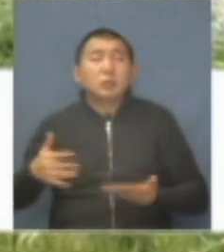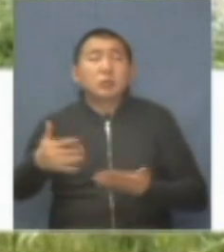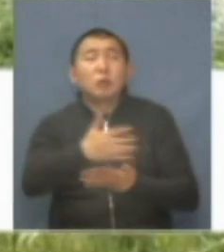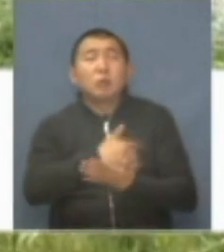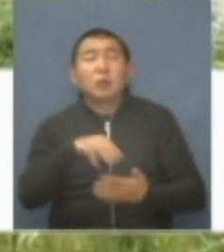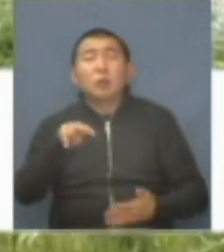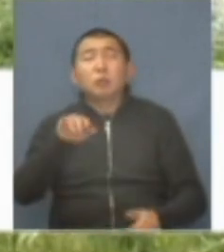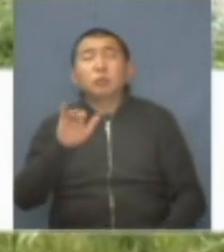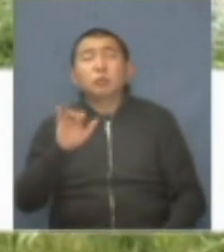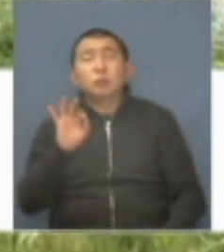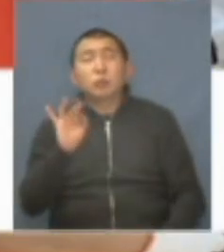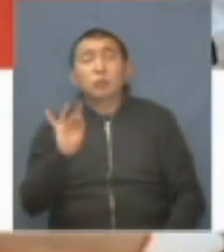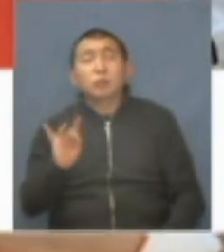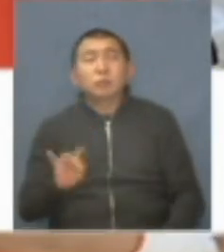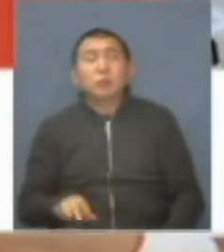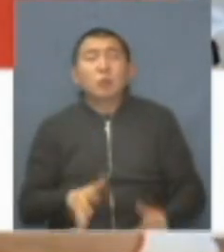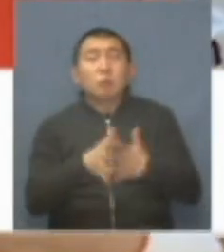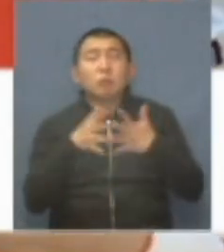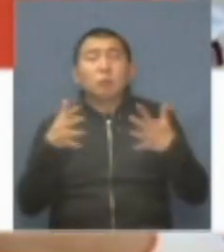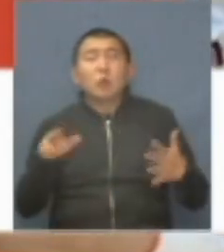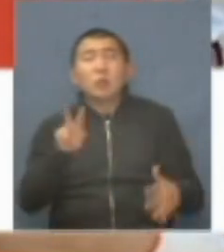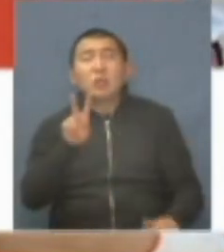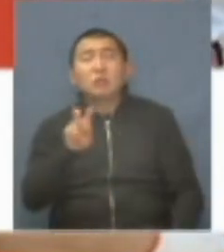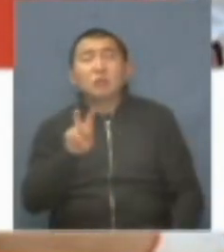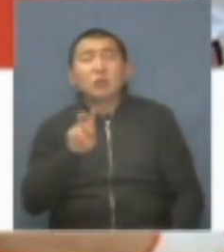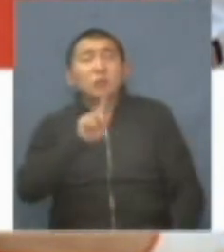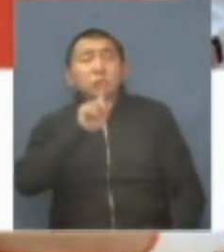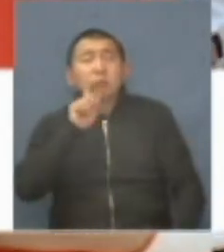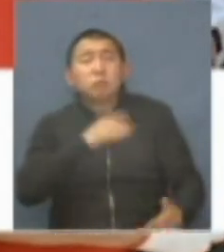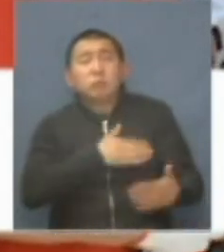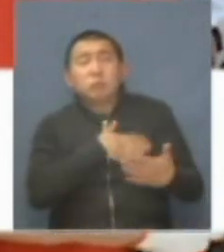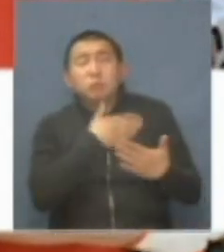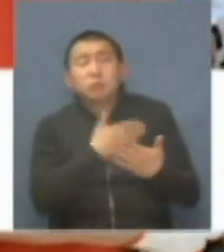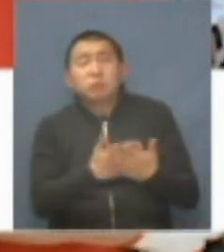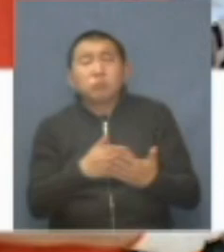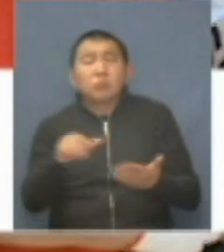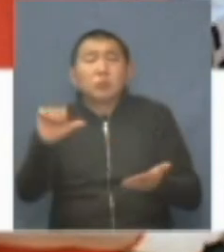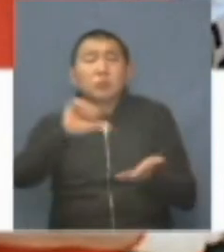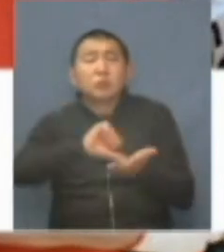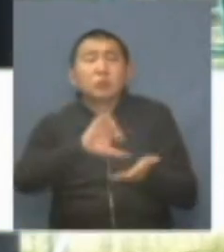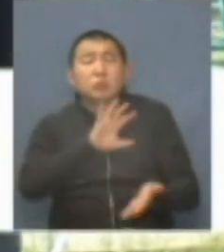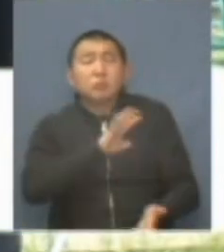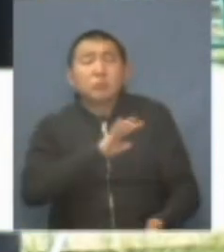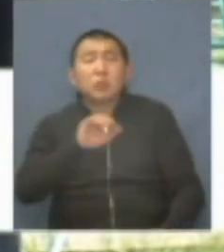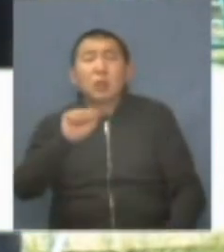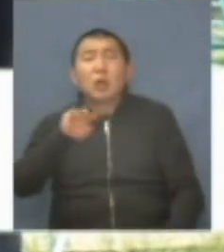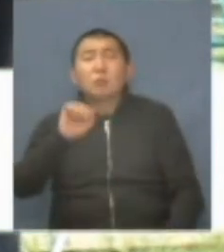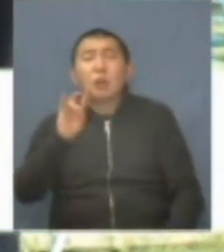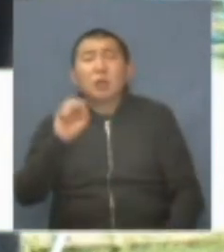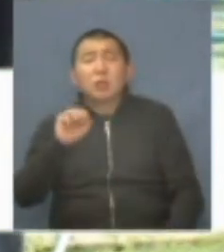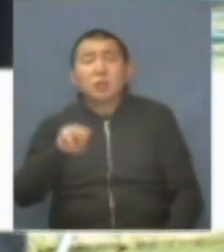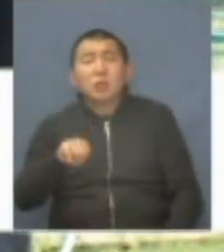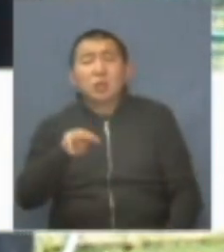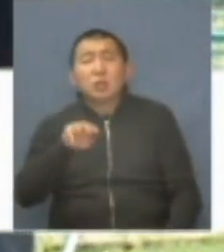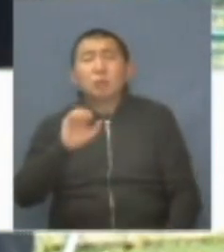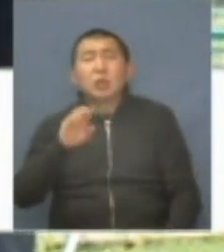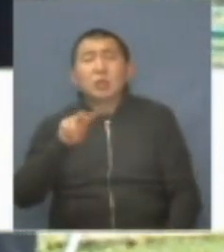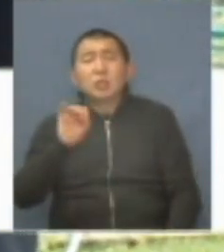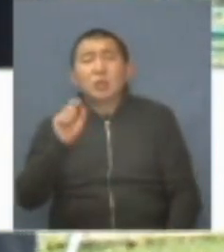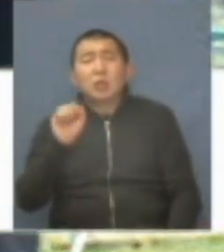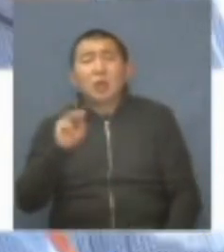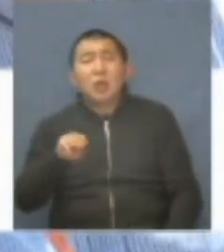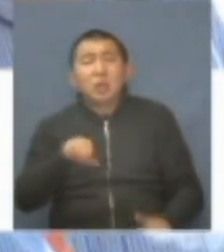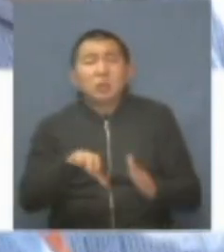Тазалығы акциясына 200-ден астам ерікті қатысты. Оның ішінде Аманат партиясының өкілдері, мәслихат депутаттары мен белсенді